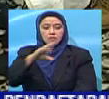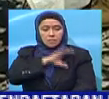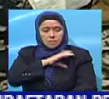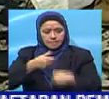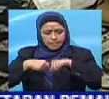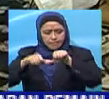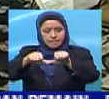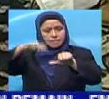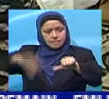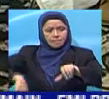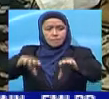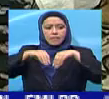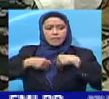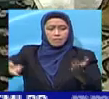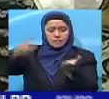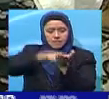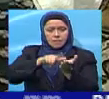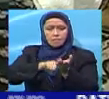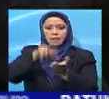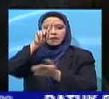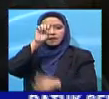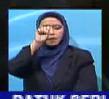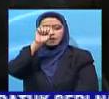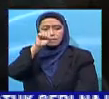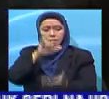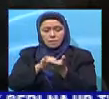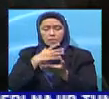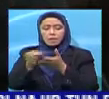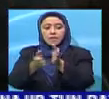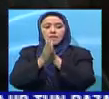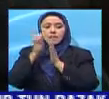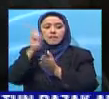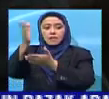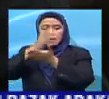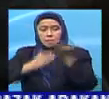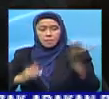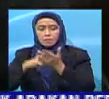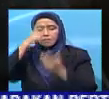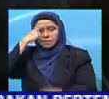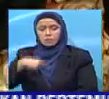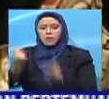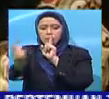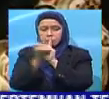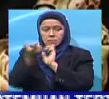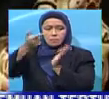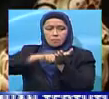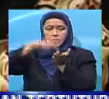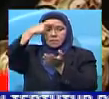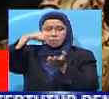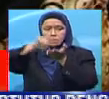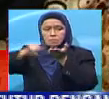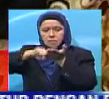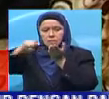polis masih belum menerima laporan berkaitan kes itu dan meminta mana-mana pihak berkenaan tampil membuat laporan